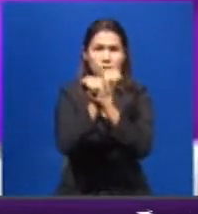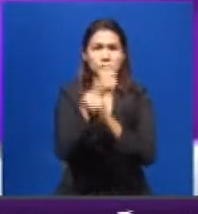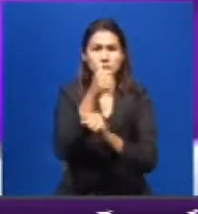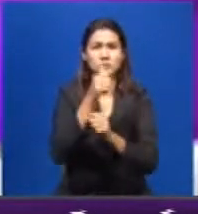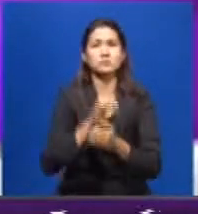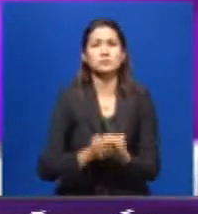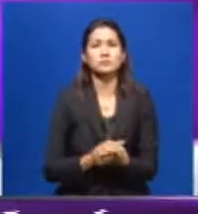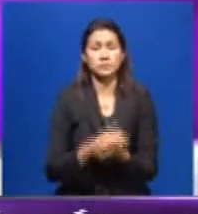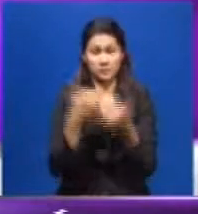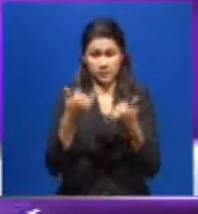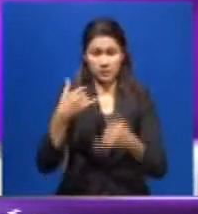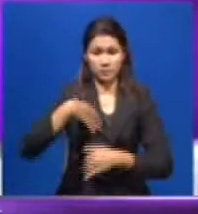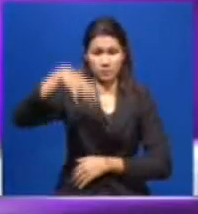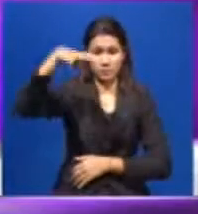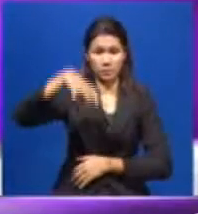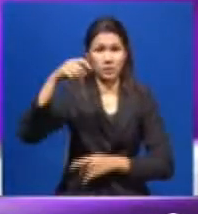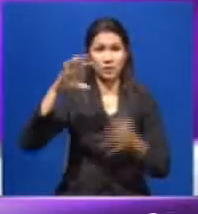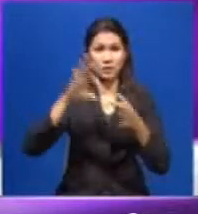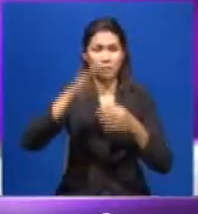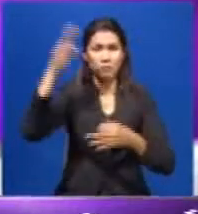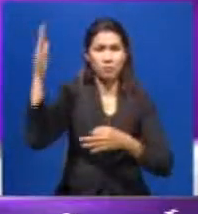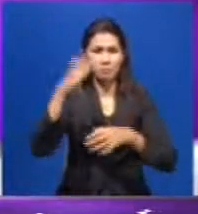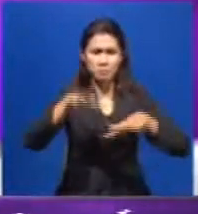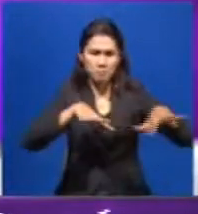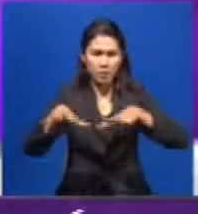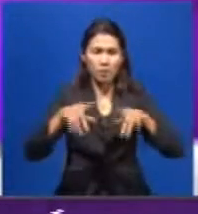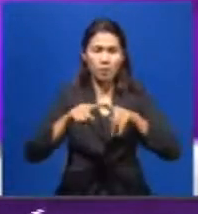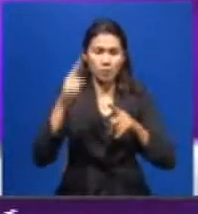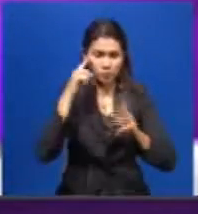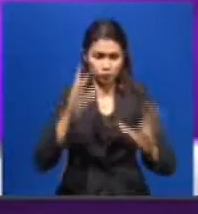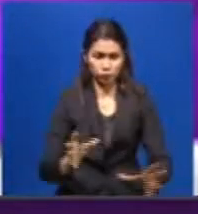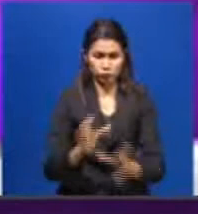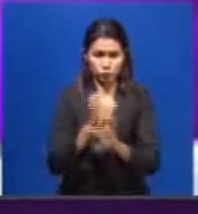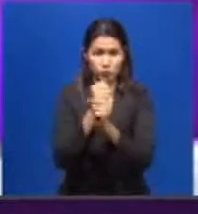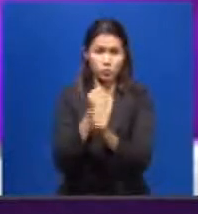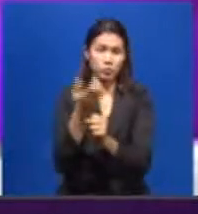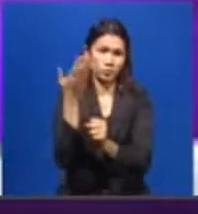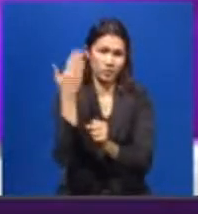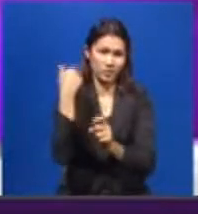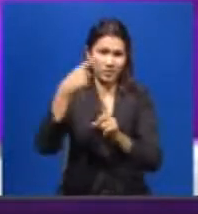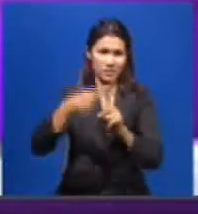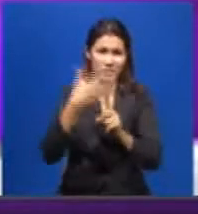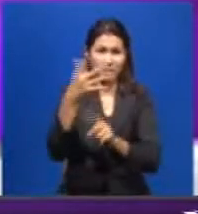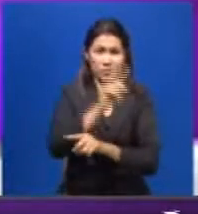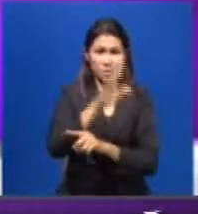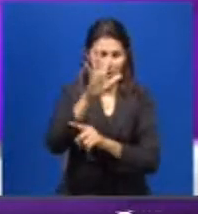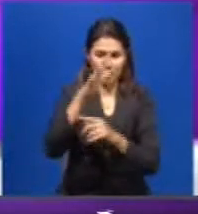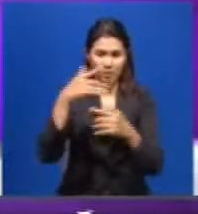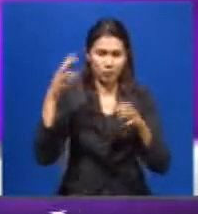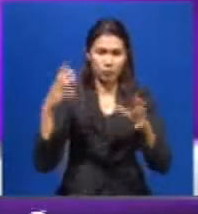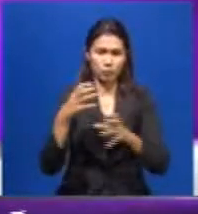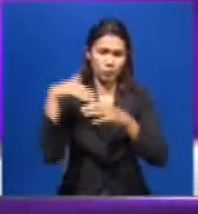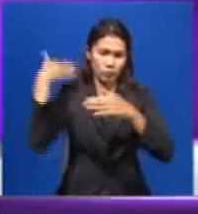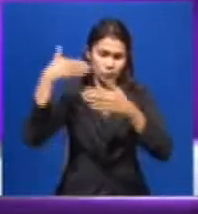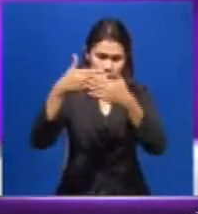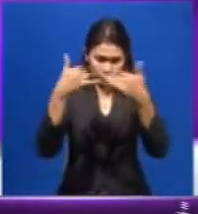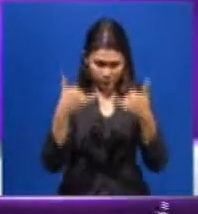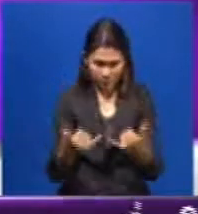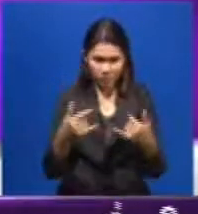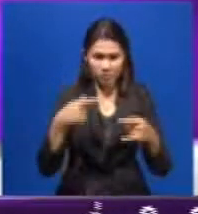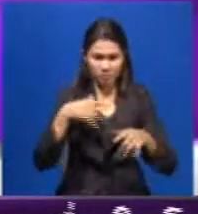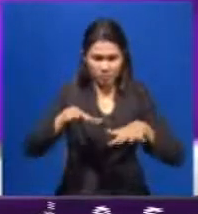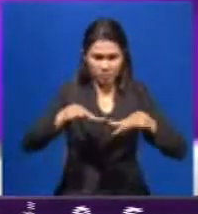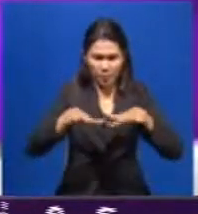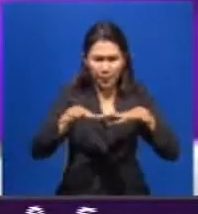กรมป้องกันและบรรเทาสาธารณภัยสรุปหลังจากแผ่นดินไหวเมื่อวันที่ 5พฤษภาคมที่ผ่านมาจนถึงเช้าวันนี้เกิด After Shock